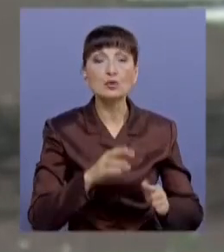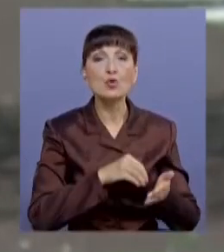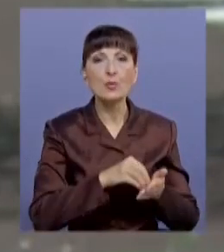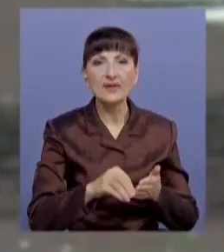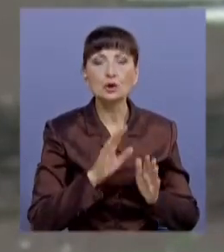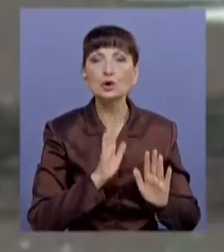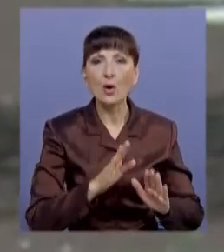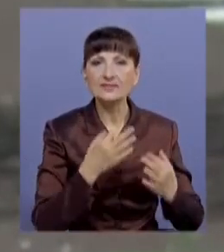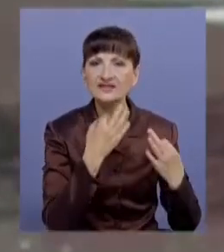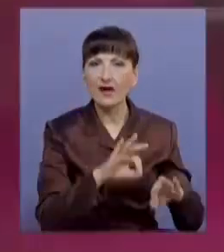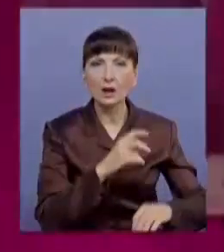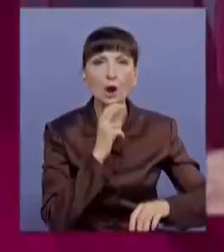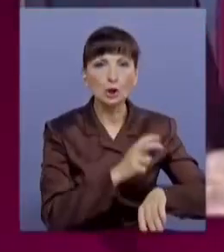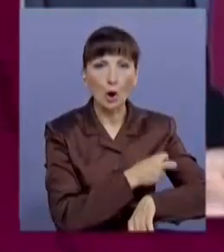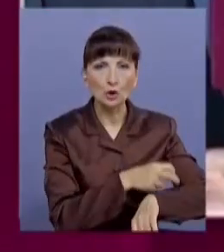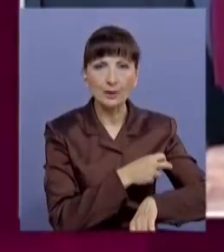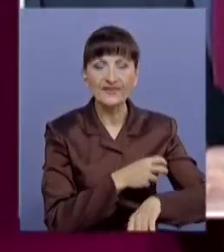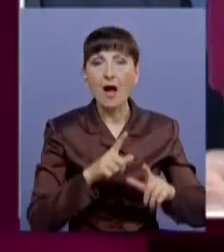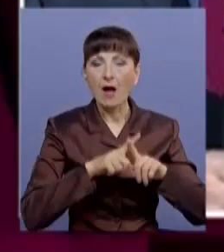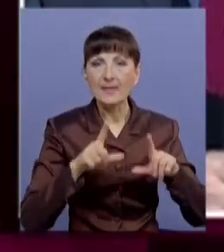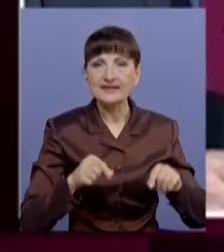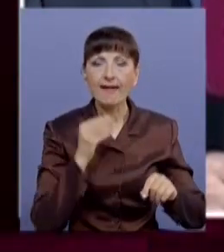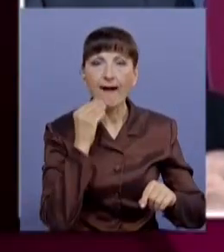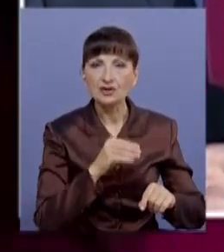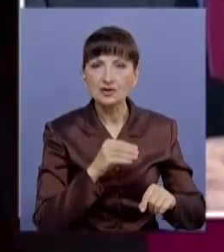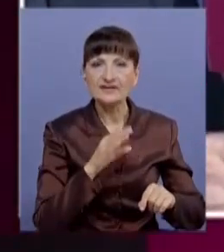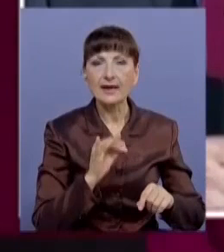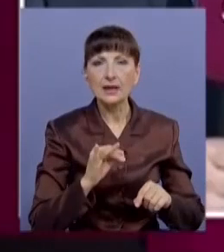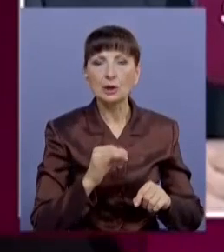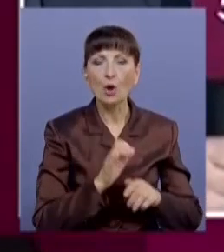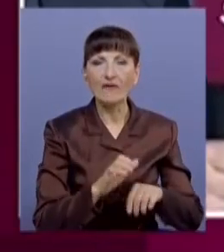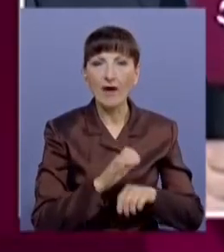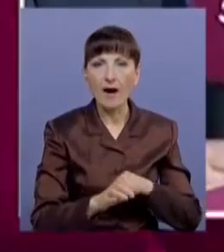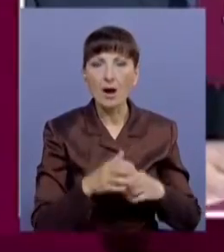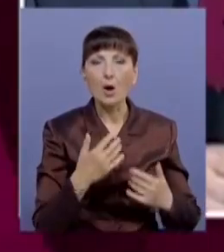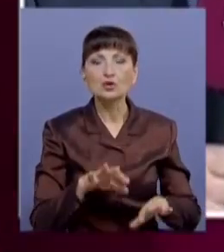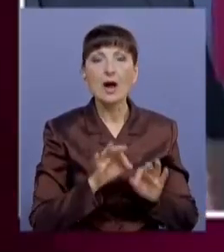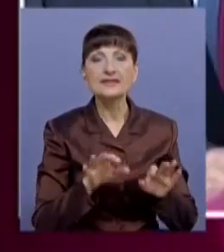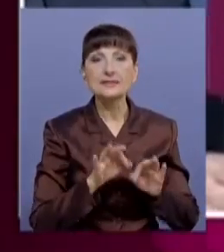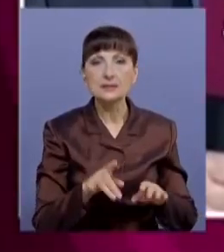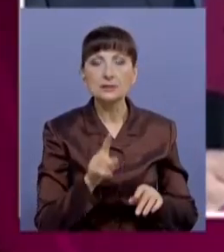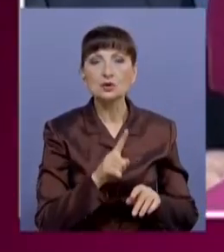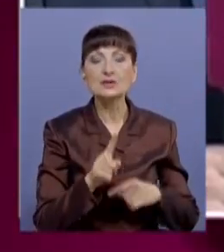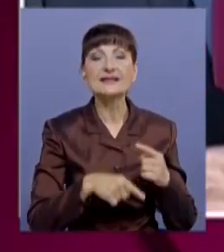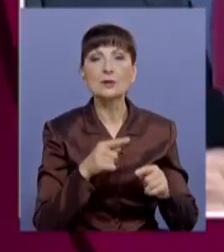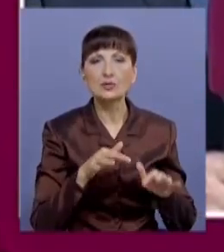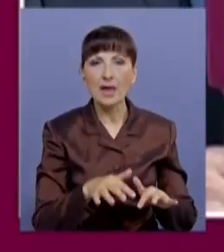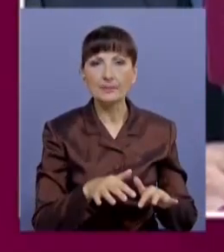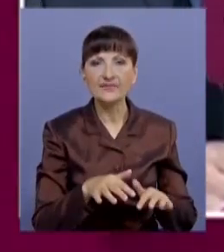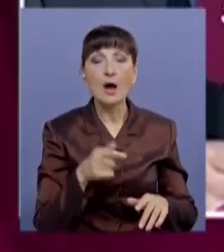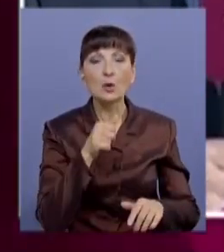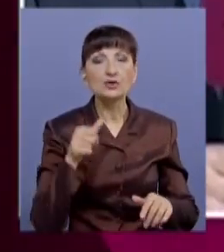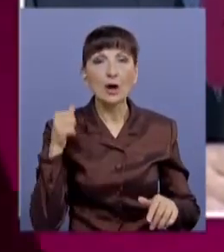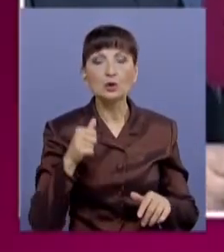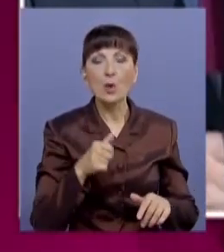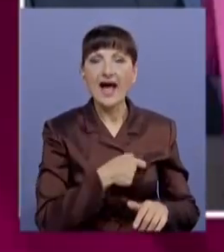купить только с позволения доктора в комитете качества и контроля товаров и услуг объясни лицемеры следующим образом в прошлом году